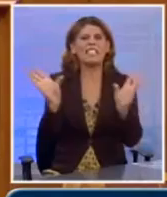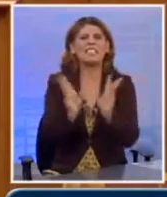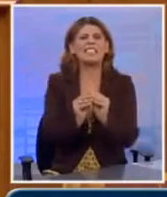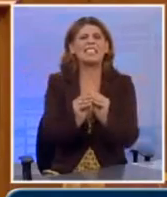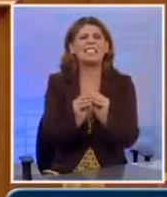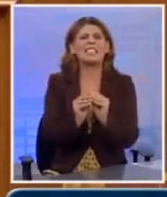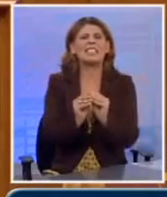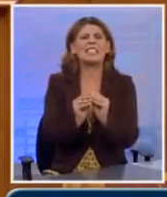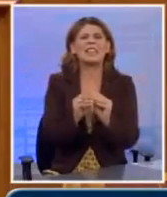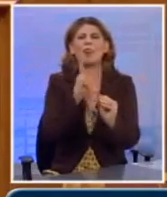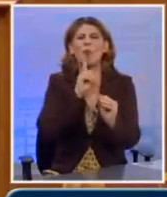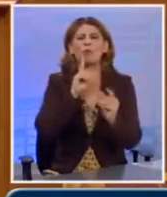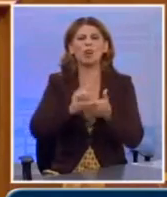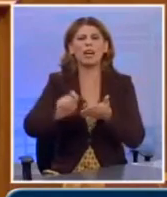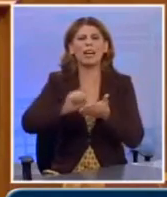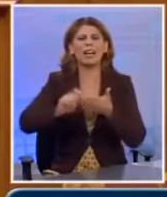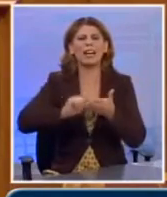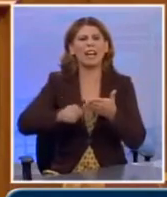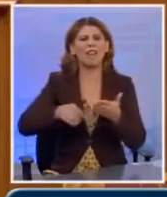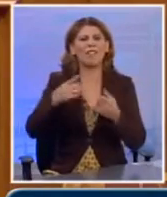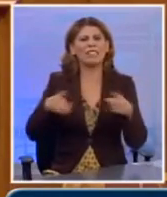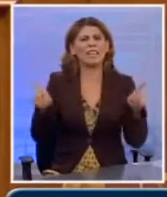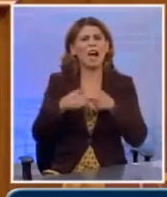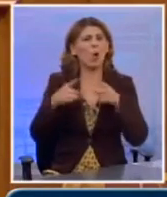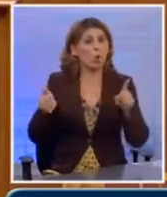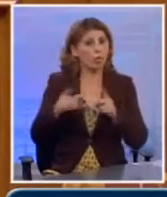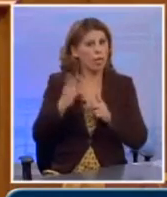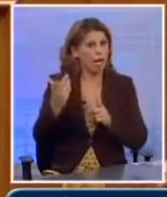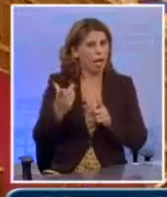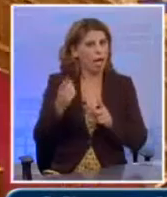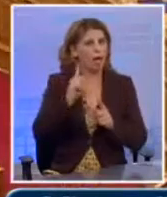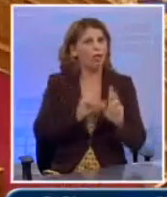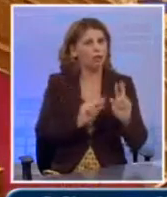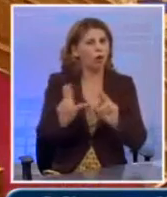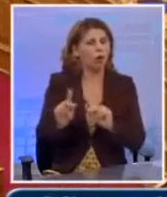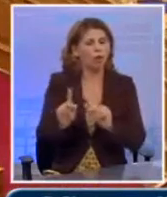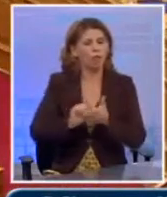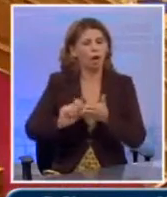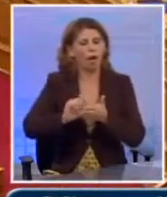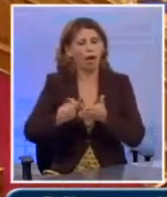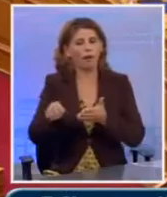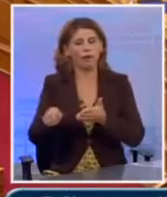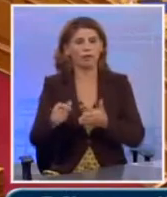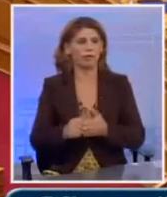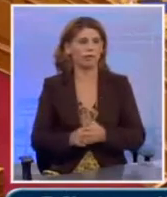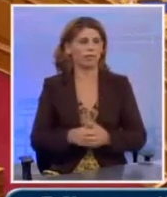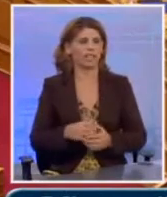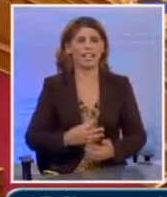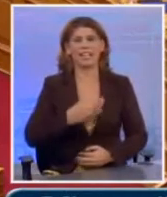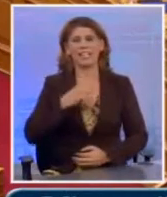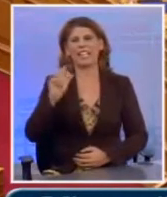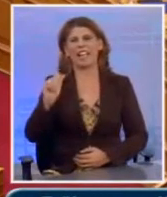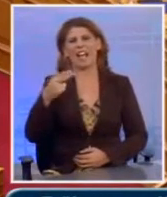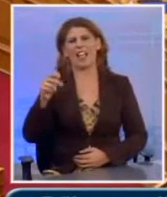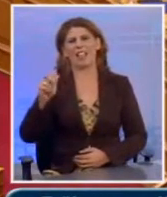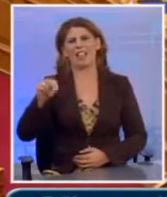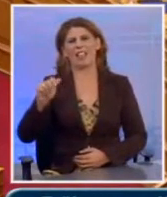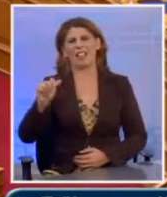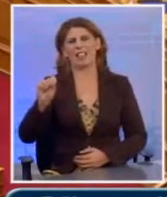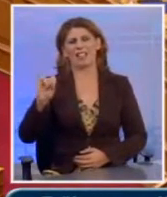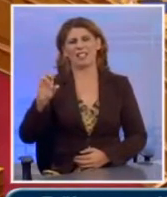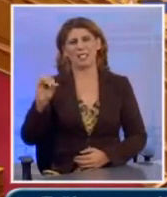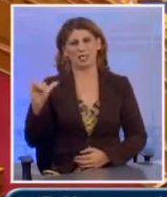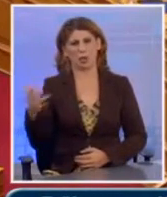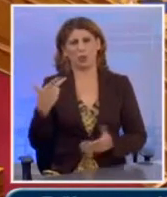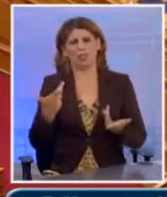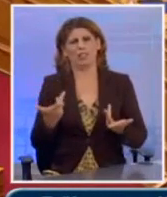θα κάνω έκκληση να ομονοήσουμε. Κυρία Αθανασίου, έχετε ένα ελάττωμα να διακόπτετε. Τι προσπαθείτε να κρύψετε,